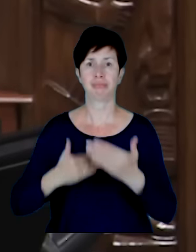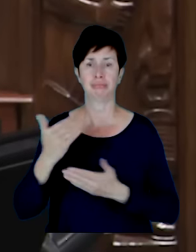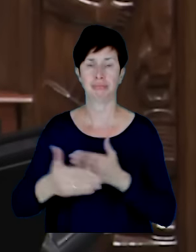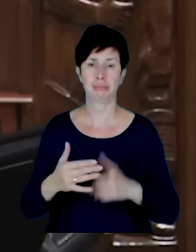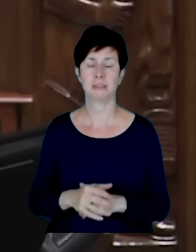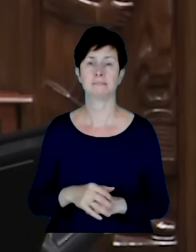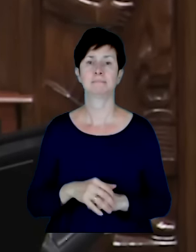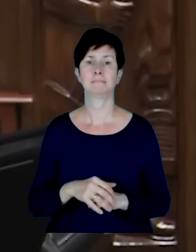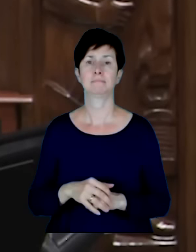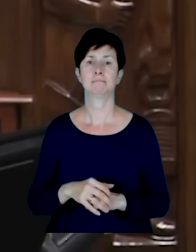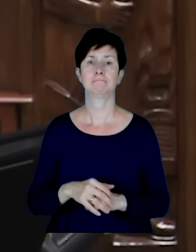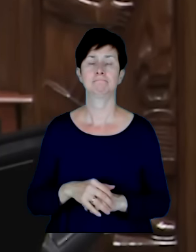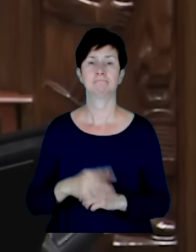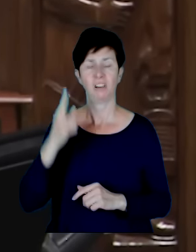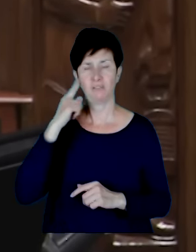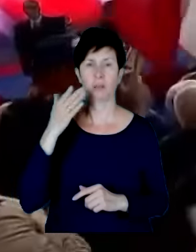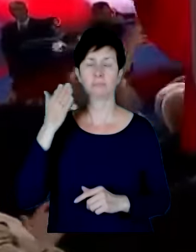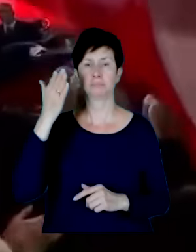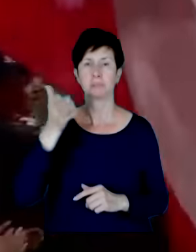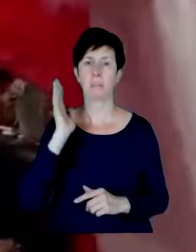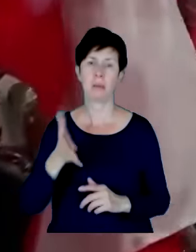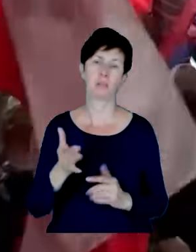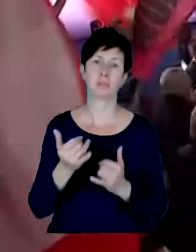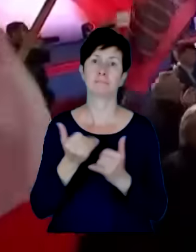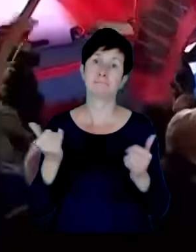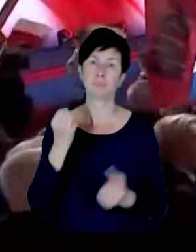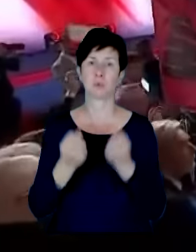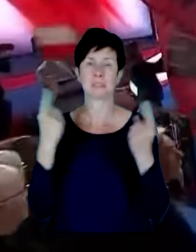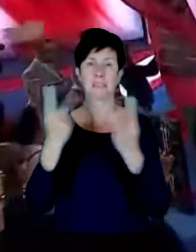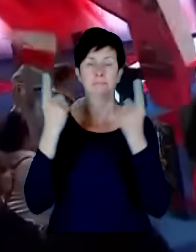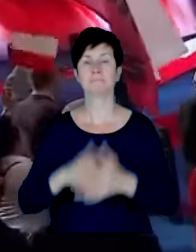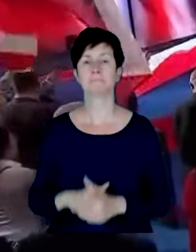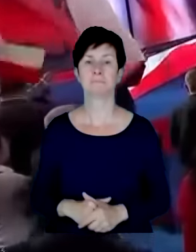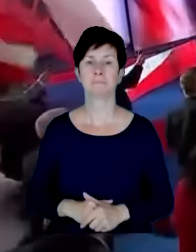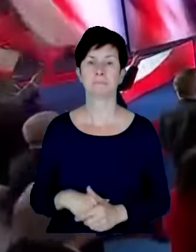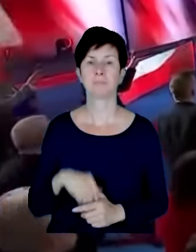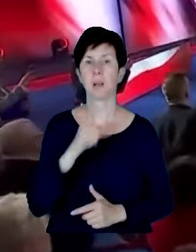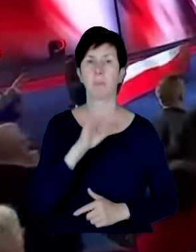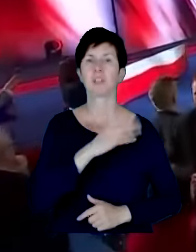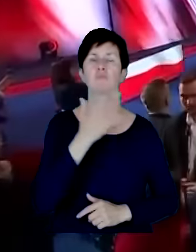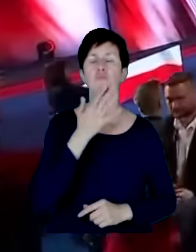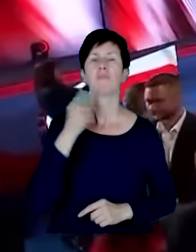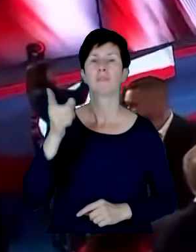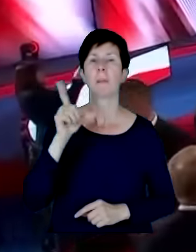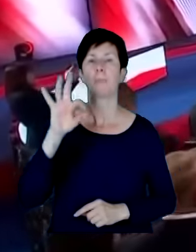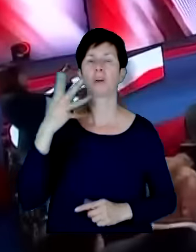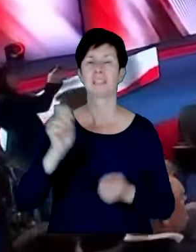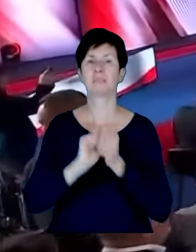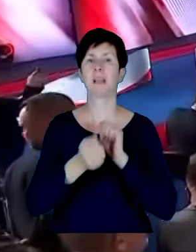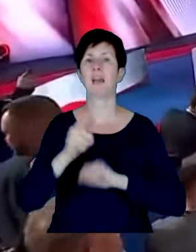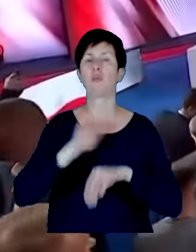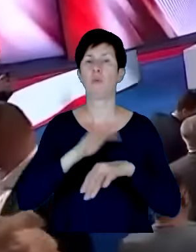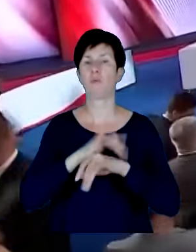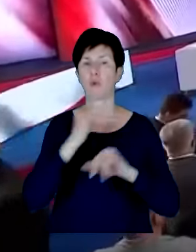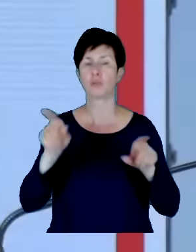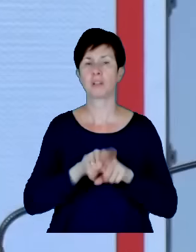ziemi zwiastują nadzwyczajne zdarzenia Prawo i Sprawiedliwość Ostrzega że rząd Donalda Tuska chce zmiany unijnych traktatów i między innymi odejścia